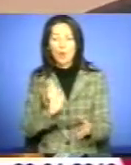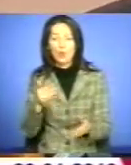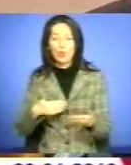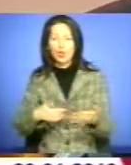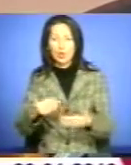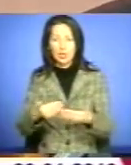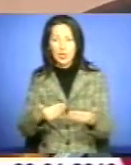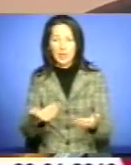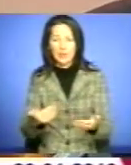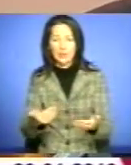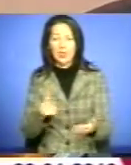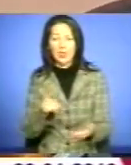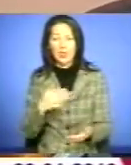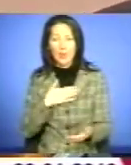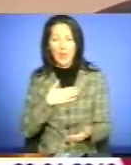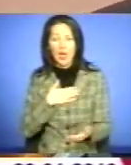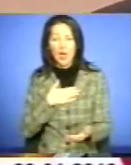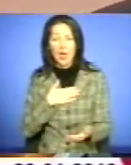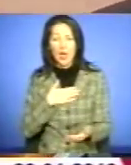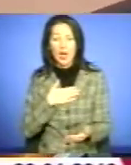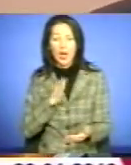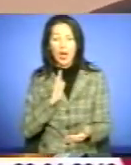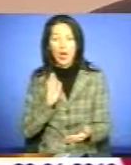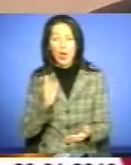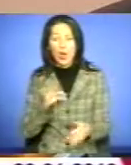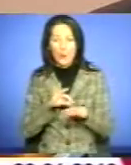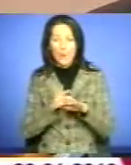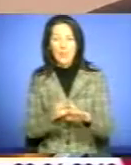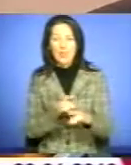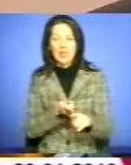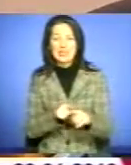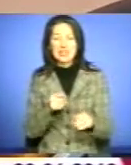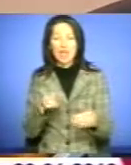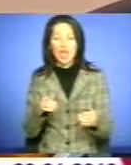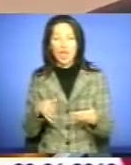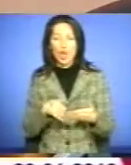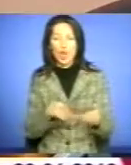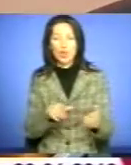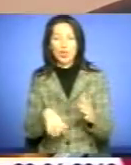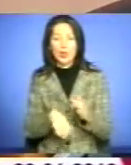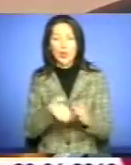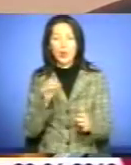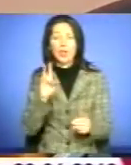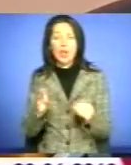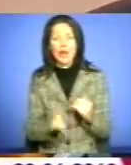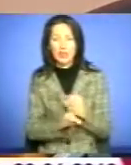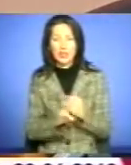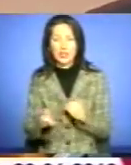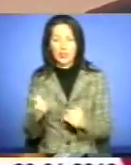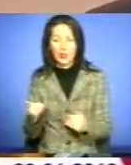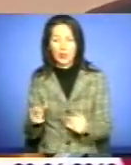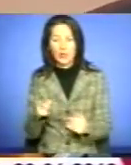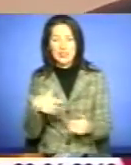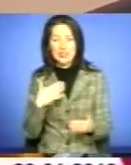йти. І ми поводирем на цій дорозі обрали владику. Він